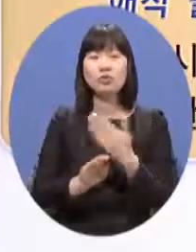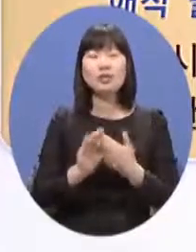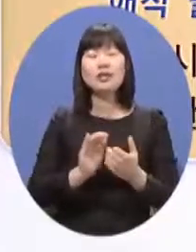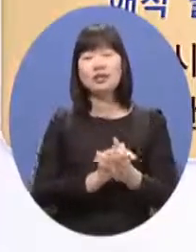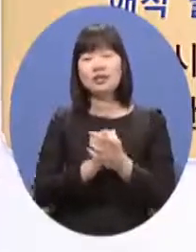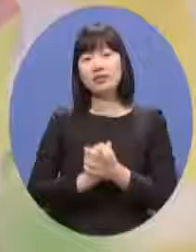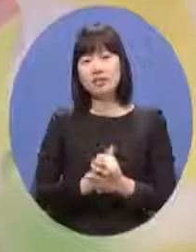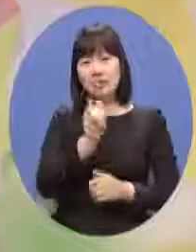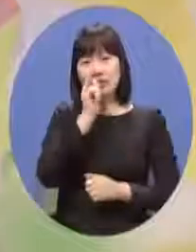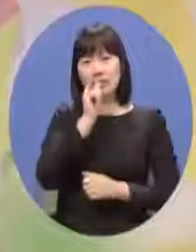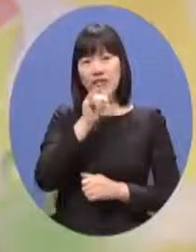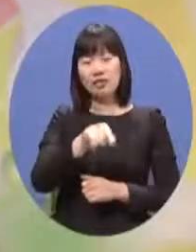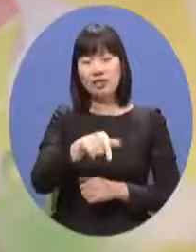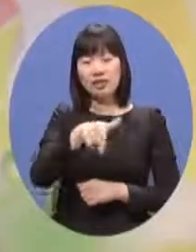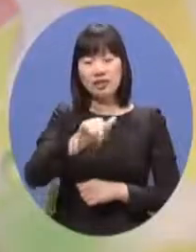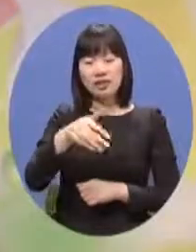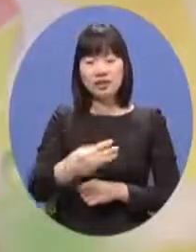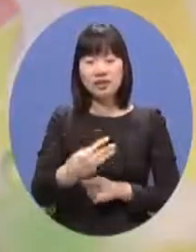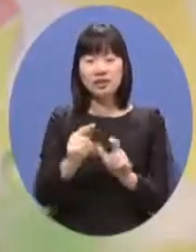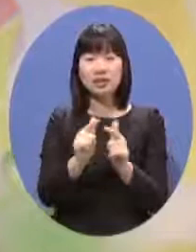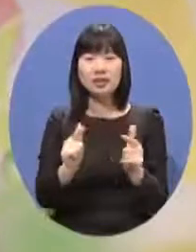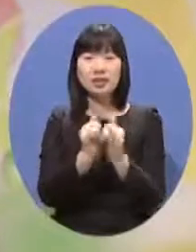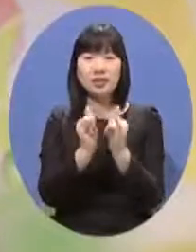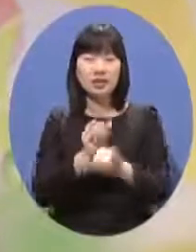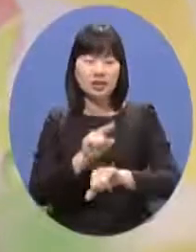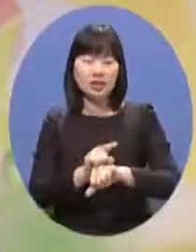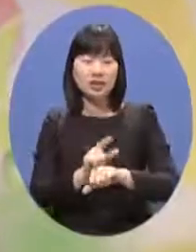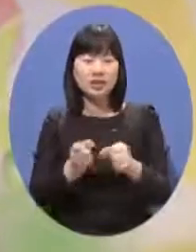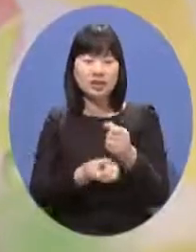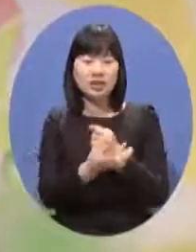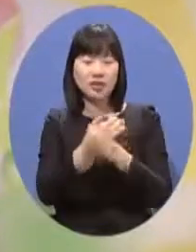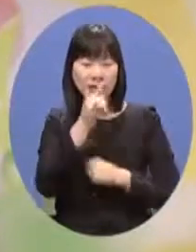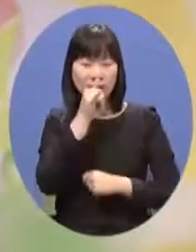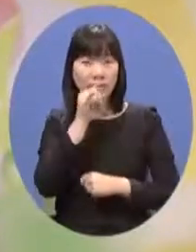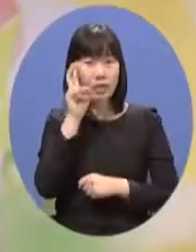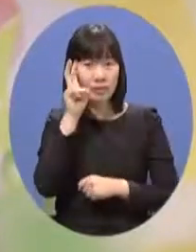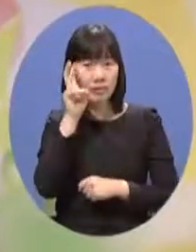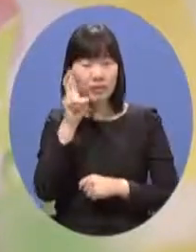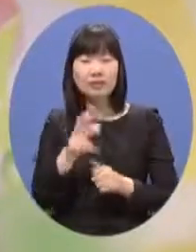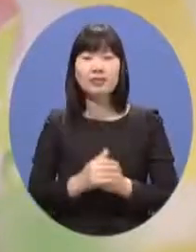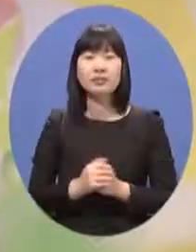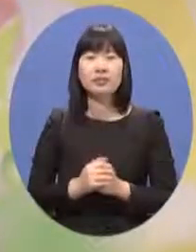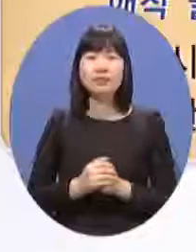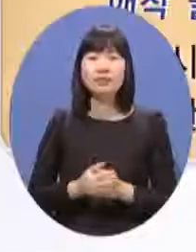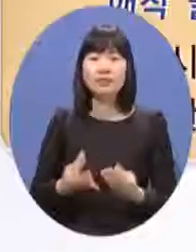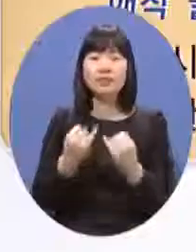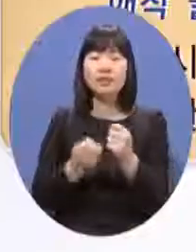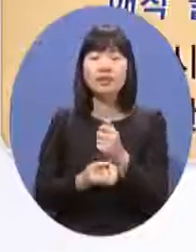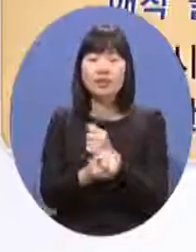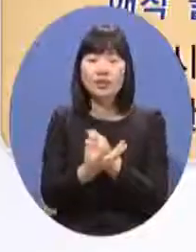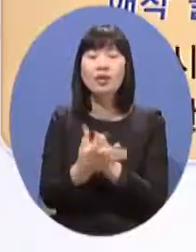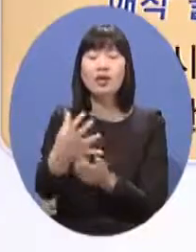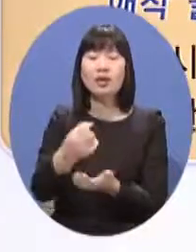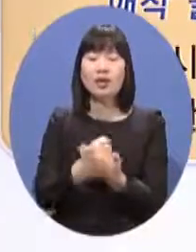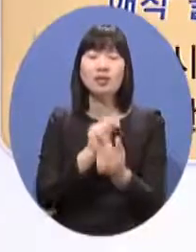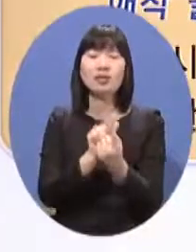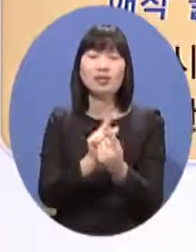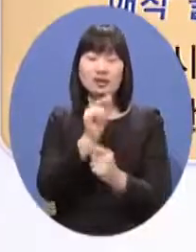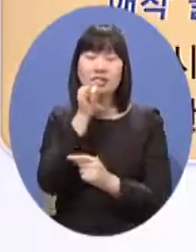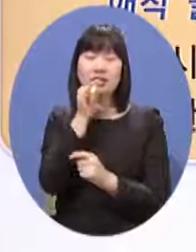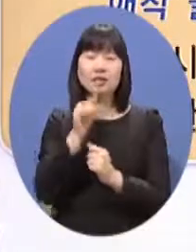친해지더라고요. 그러니까 이 기질들도 사회성에 좀 영향을 미치지 않나 이런 생각이 들어요. 굉장히 많은 영향을 미치죠.